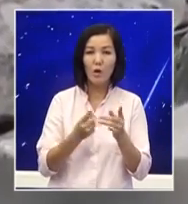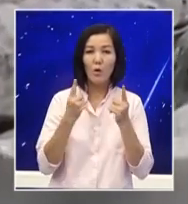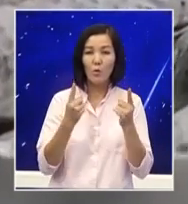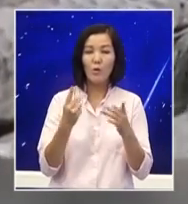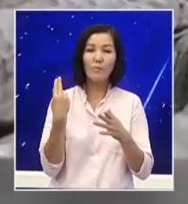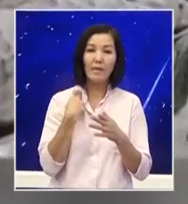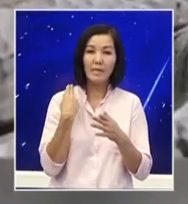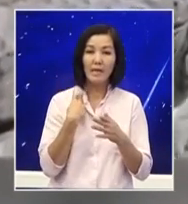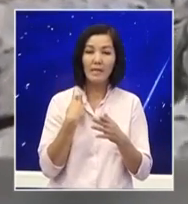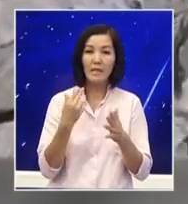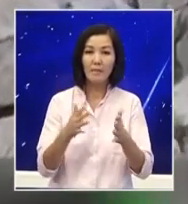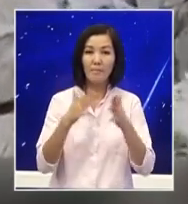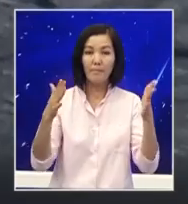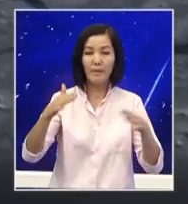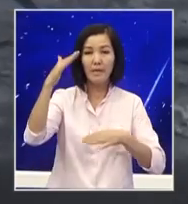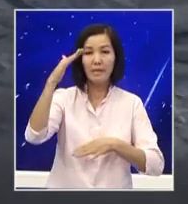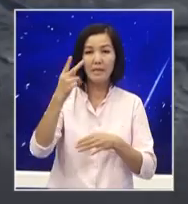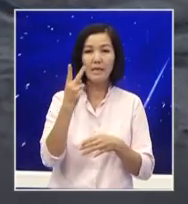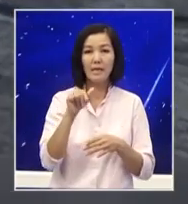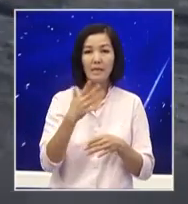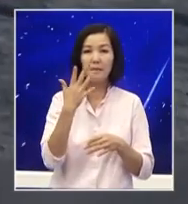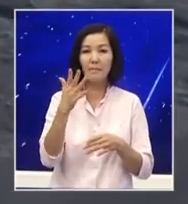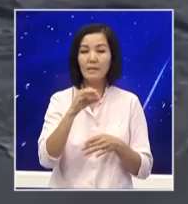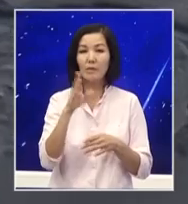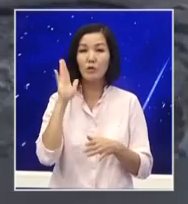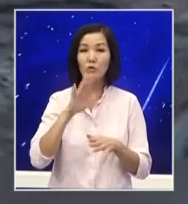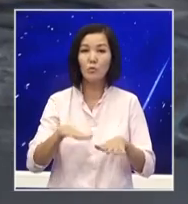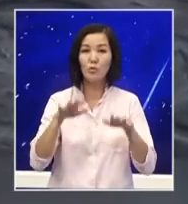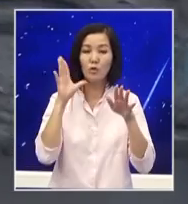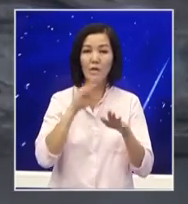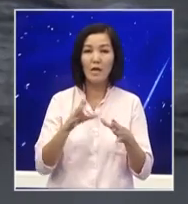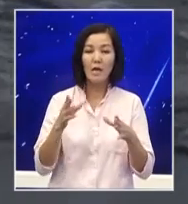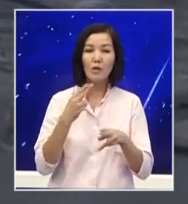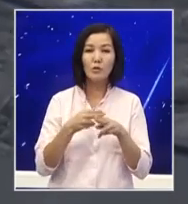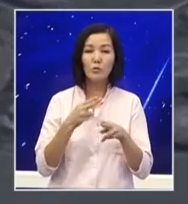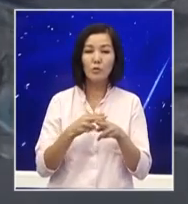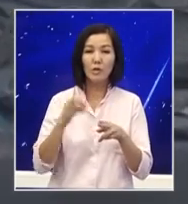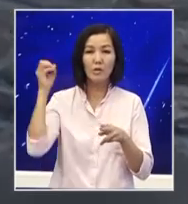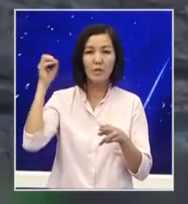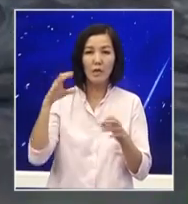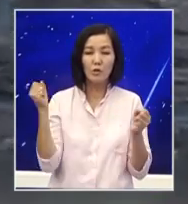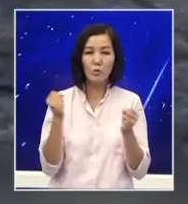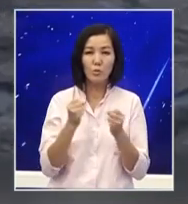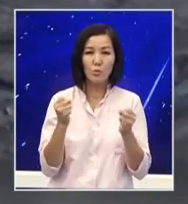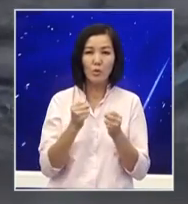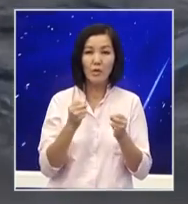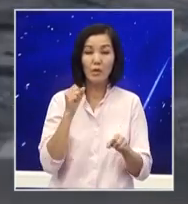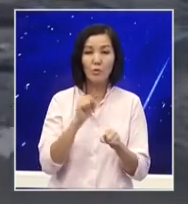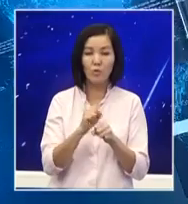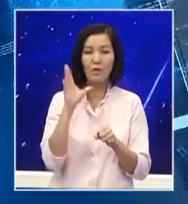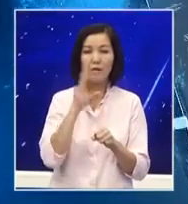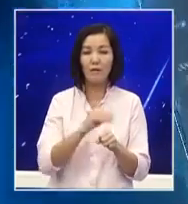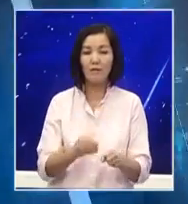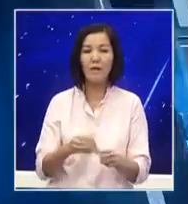Ұлыбританияның аумағында жерді биіктігі 2,5 метрге дейін су басады деген сөз. Мұздың еруін тек күннің суығы ғана тоқтатады дейді